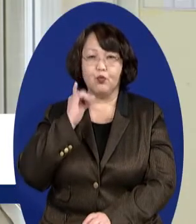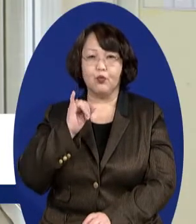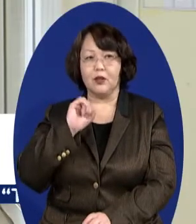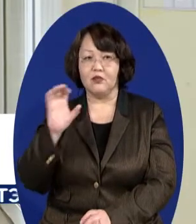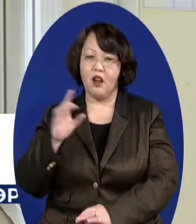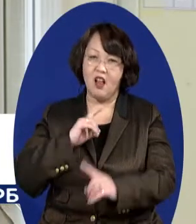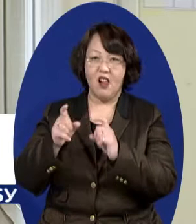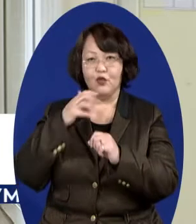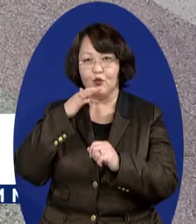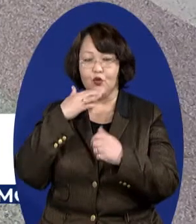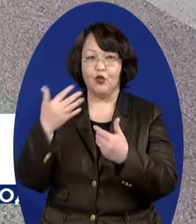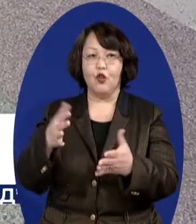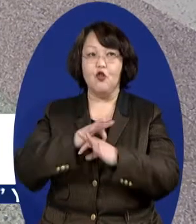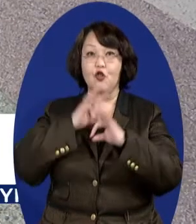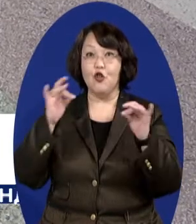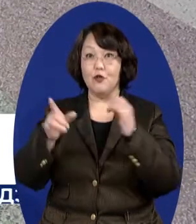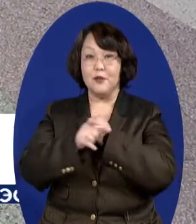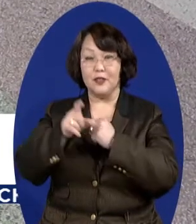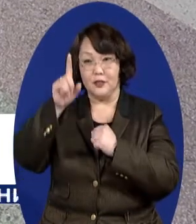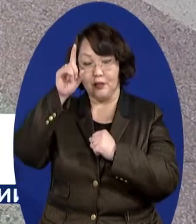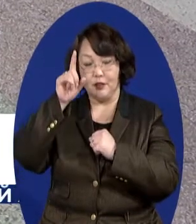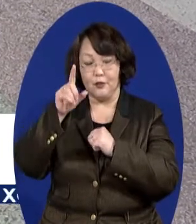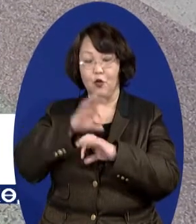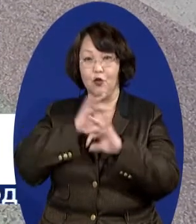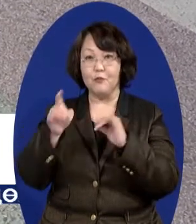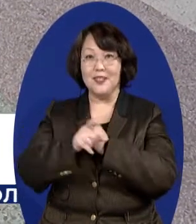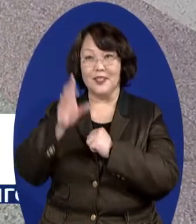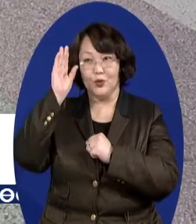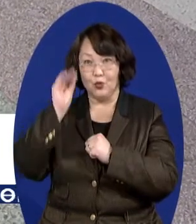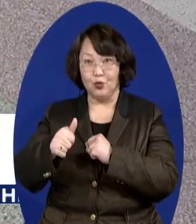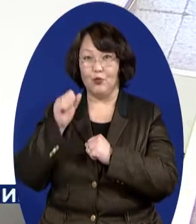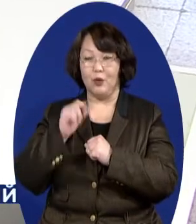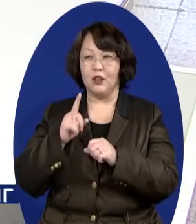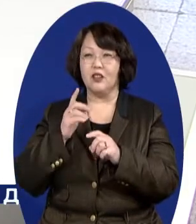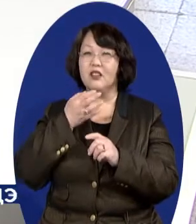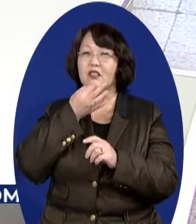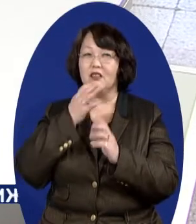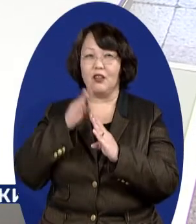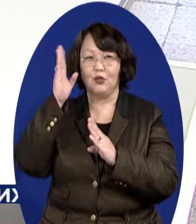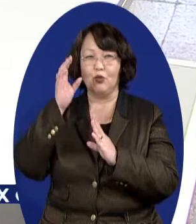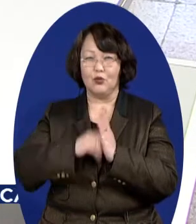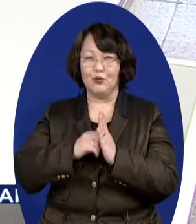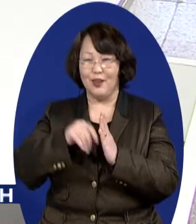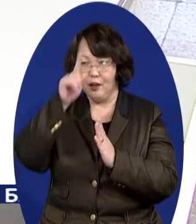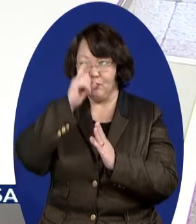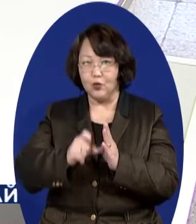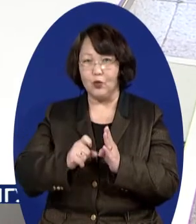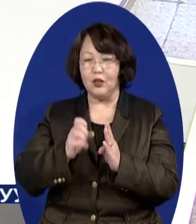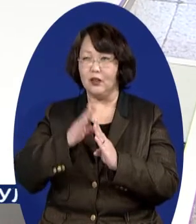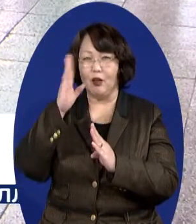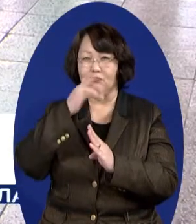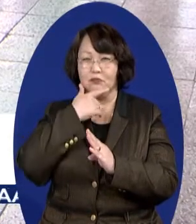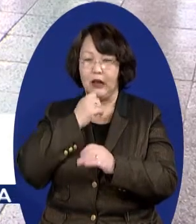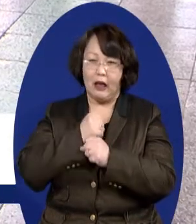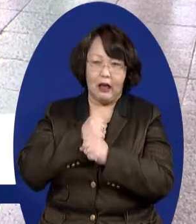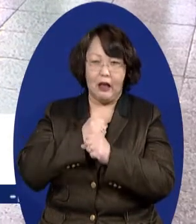Хэрв өөр мэрэгжил эзэмшсэн бол гэртээ эрт харих байсандаа гэж нэг биш удаа бодож байсан гэдгээ мөнгө эмч бидэнд ярьжулаа. Гэсэн